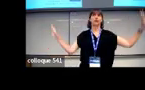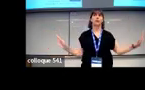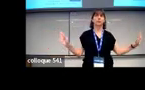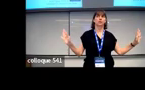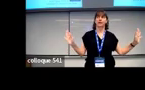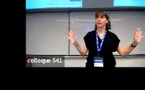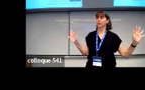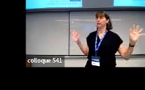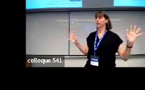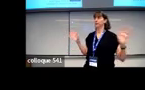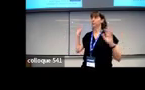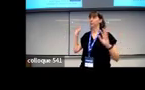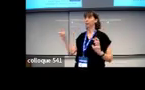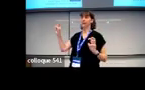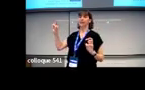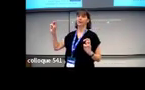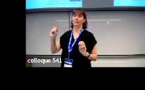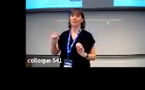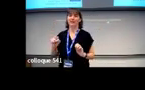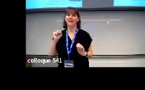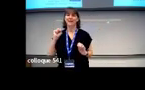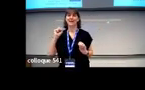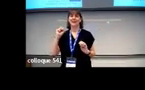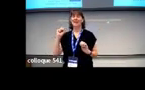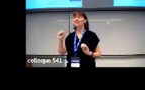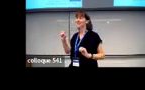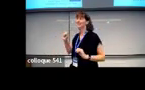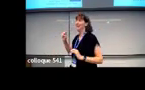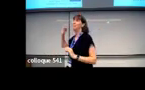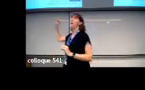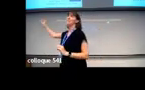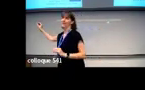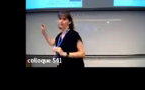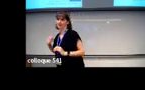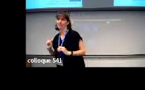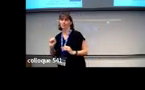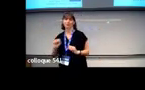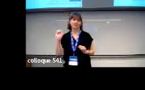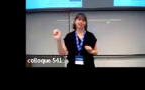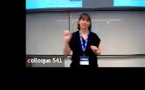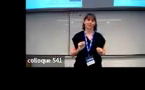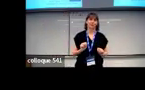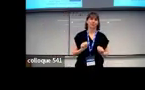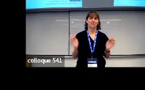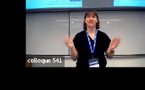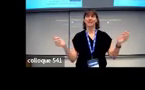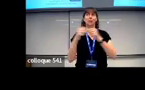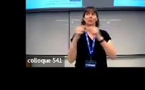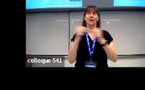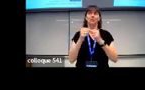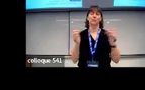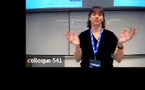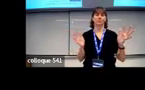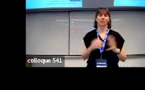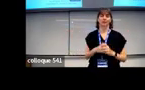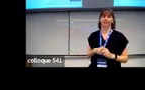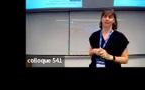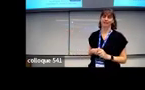ouvert le poste à n'importe qui, puis il y en a 3 des 4 qui ont appliqué. Et elles étaient dans la même équipe quand elles étaient dans le cours. Mais ce n'était pas